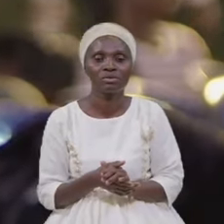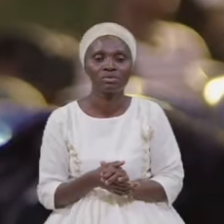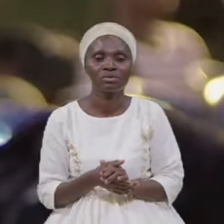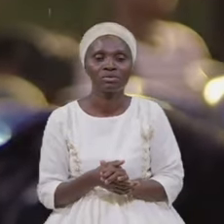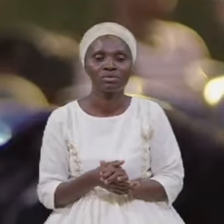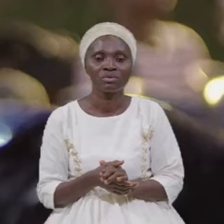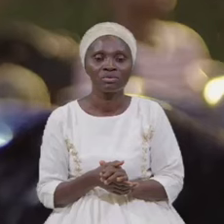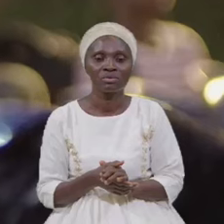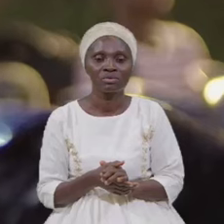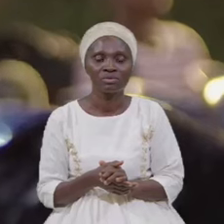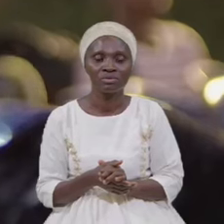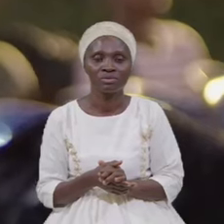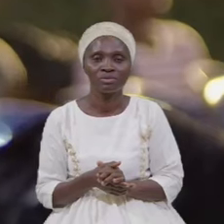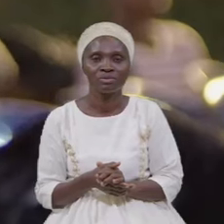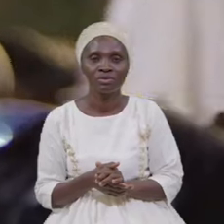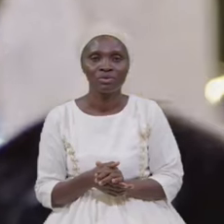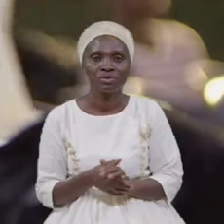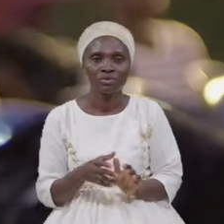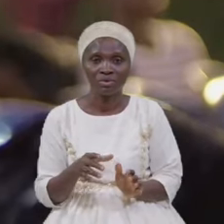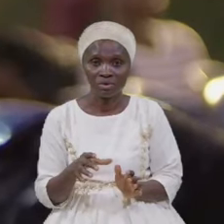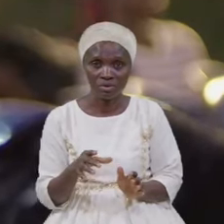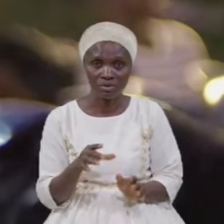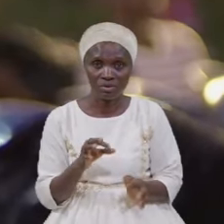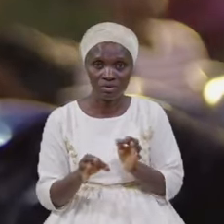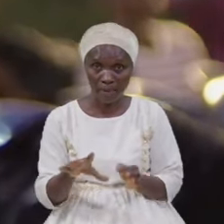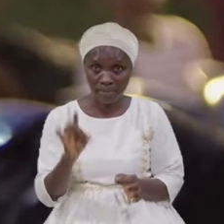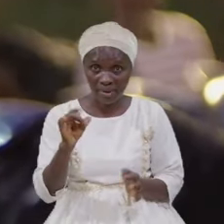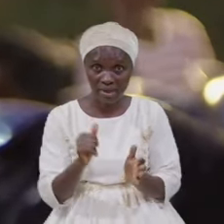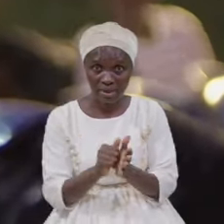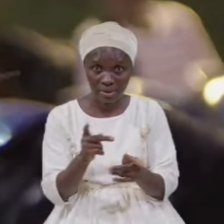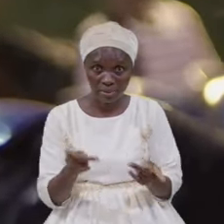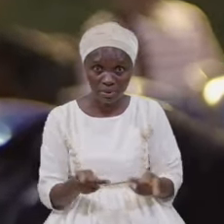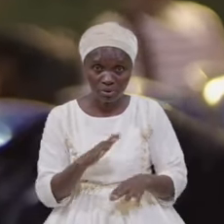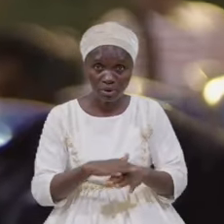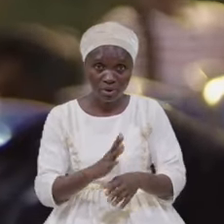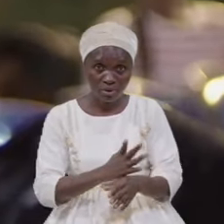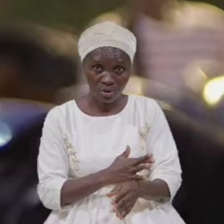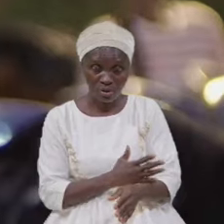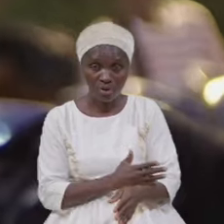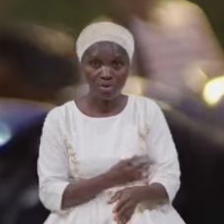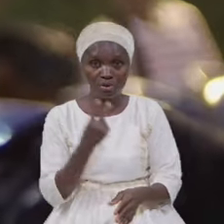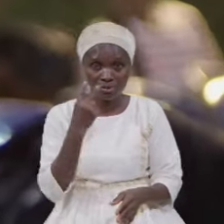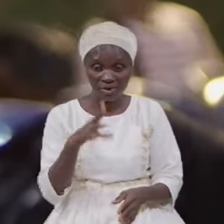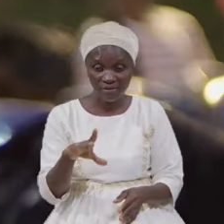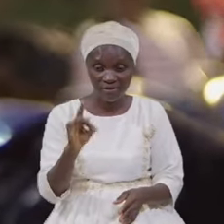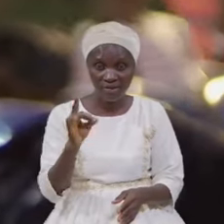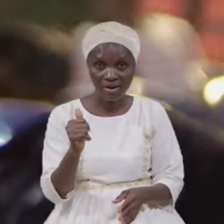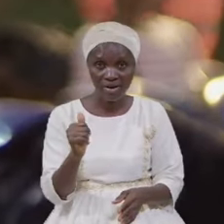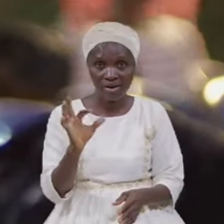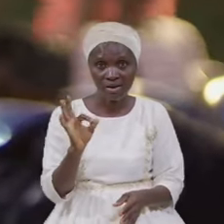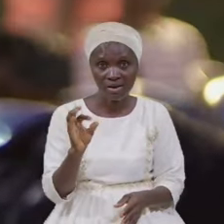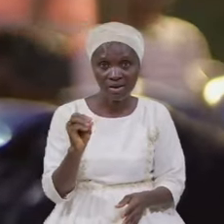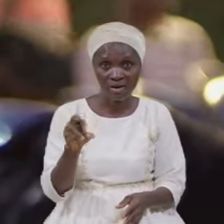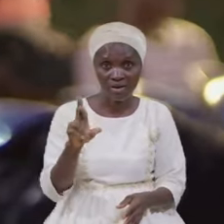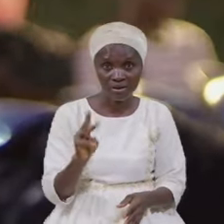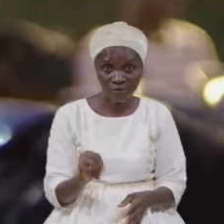d'avoir vos informations et de vous contacter pour vous aider dans votre nouvelle vie et dans votre nouvelle